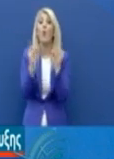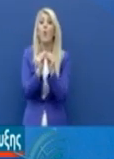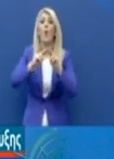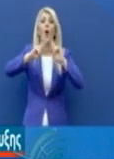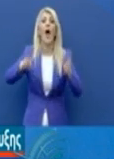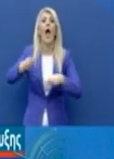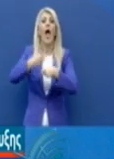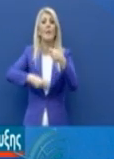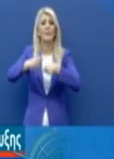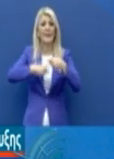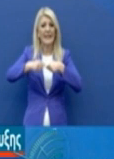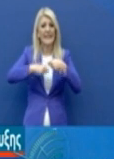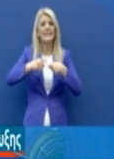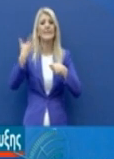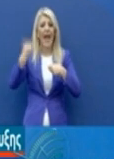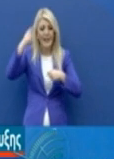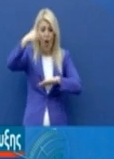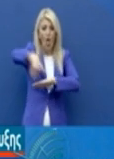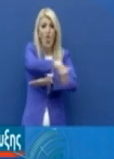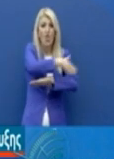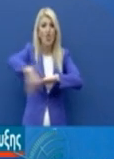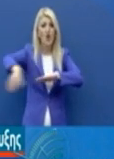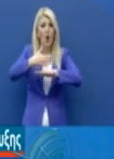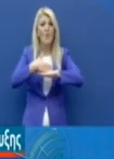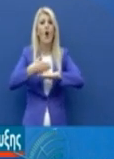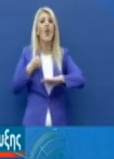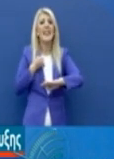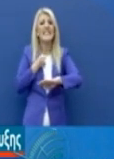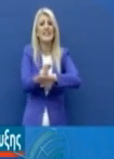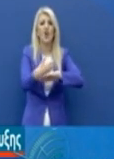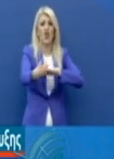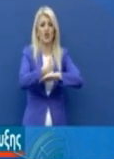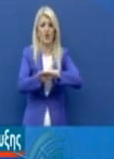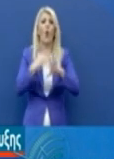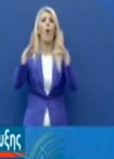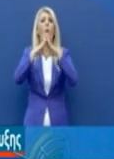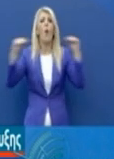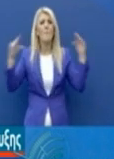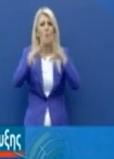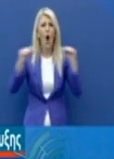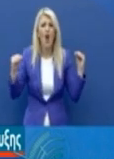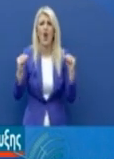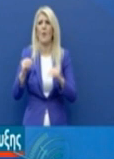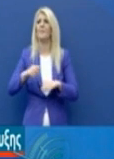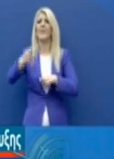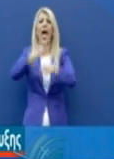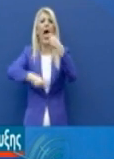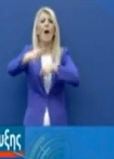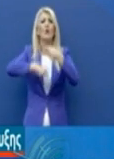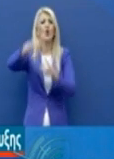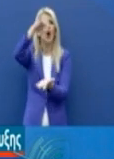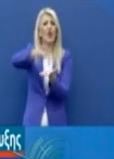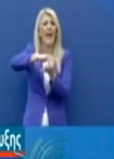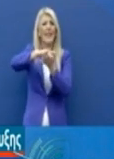εξωτερική είσοδο στο δρόμο. Κατά συνέπεια, μολ, κλειστά εμπορικά κέντρα και επιχειρήσεις που συστεγάζονται σε